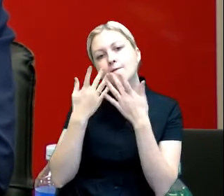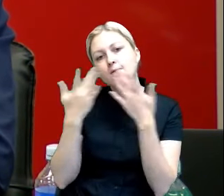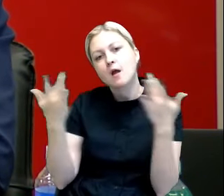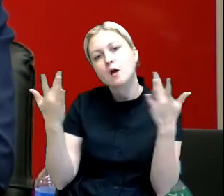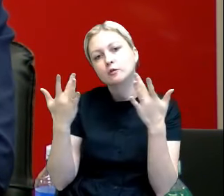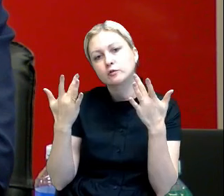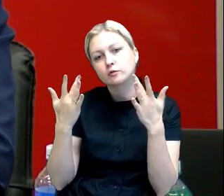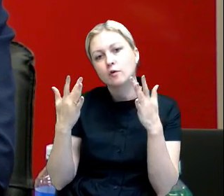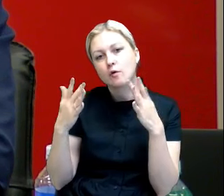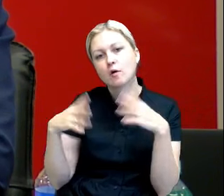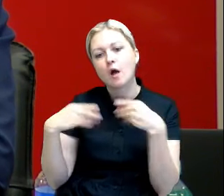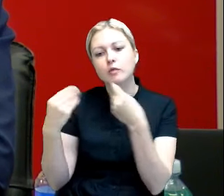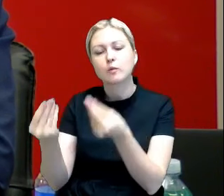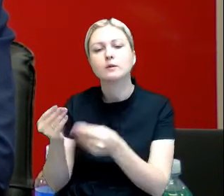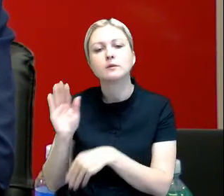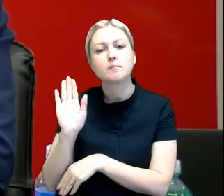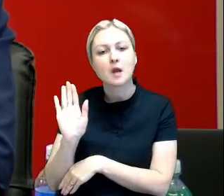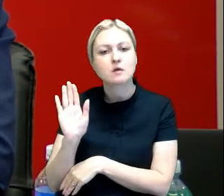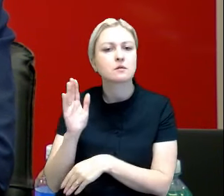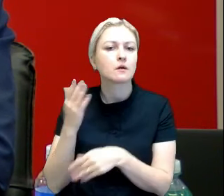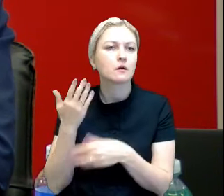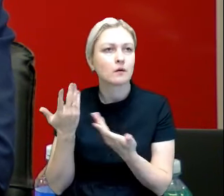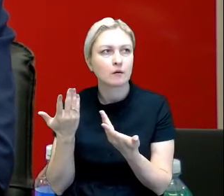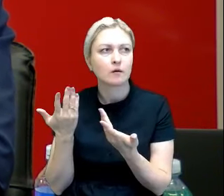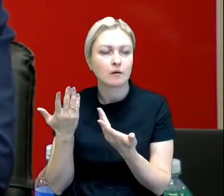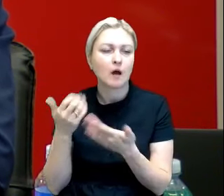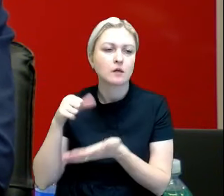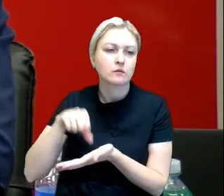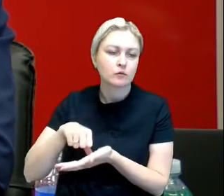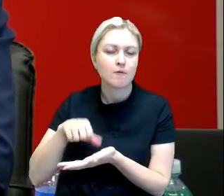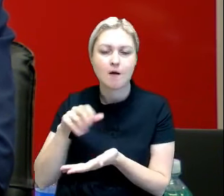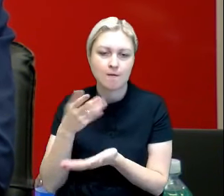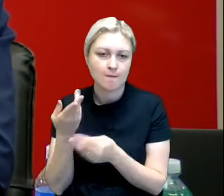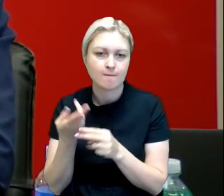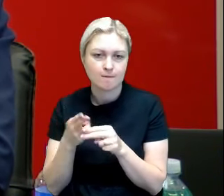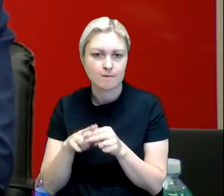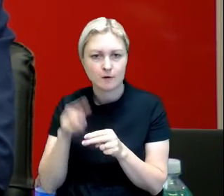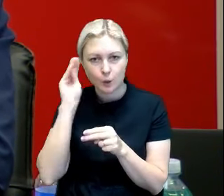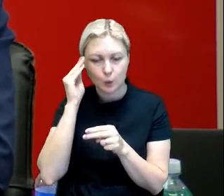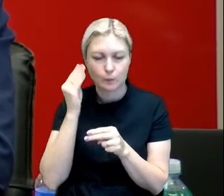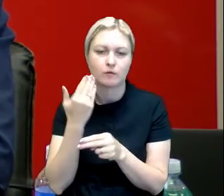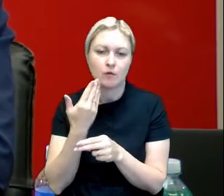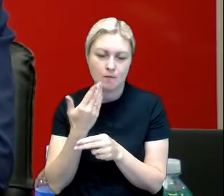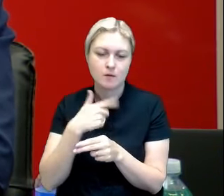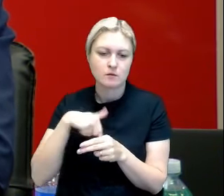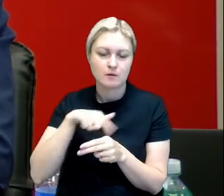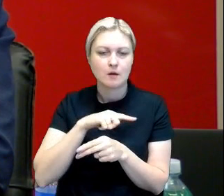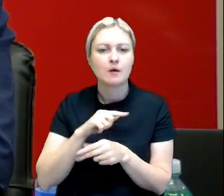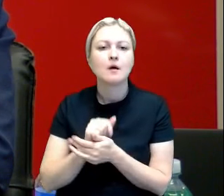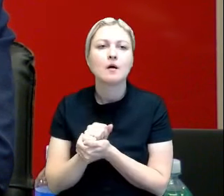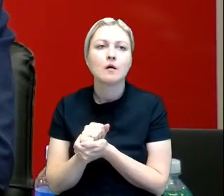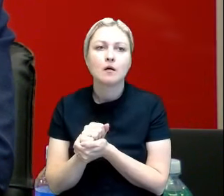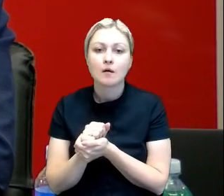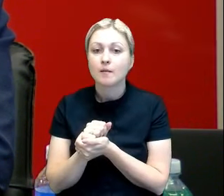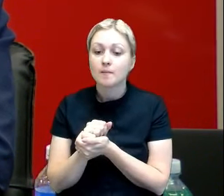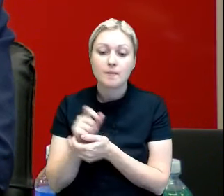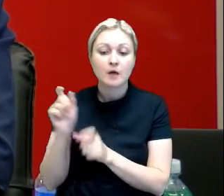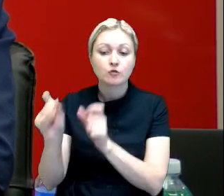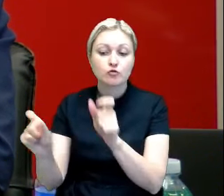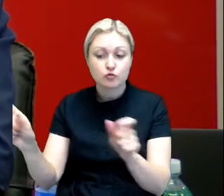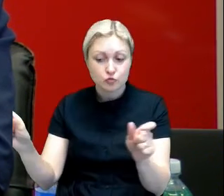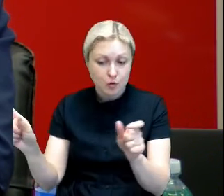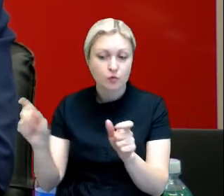duodame priesaiką visada viešąjį interesą ir tiktai tuom rūpinomės nepaisant to kad atrodo kažkokia dalis žmonių lygtai